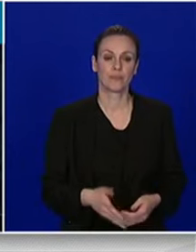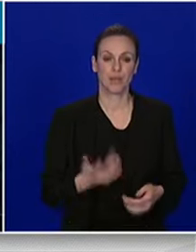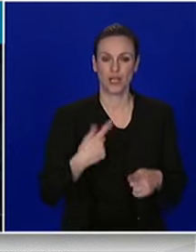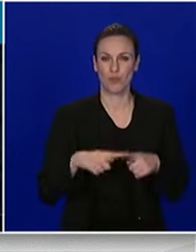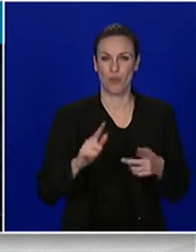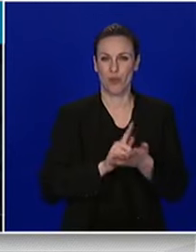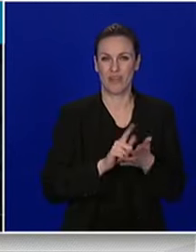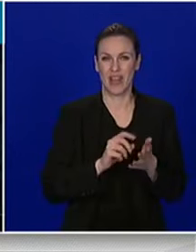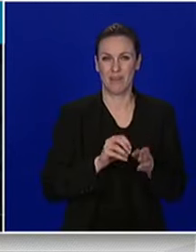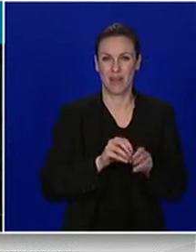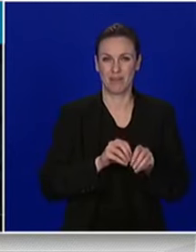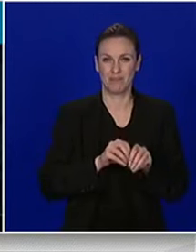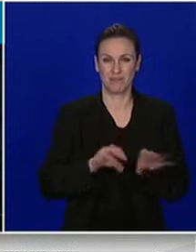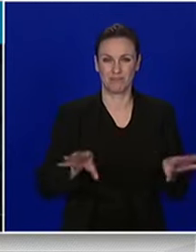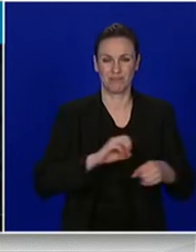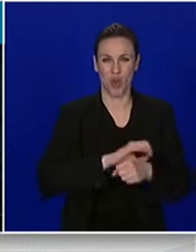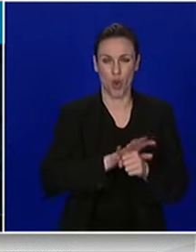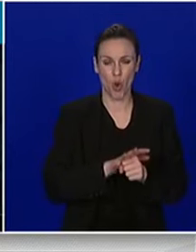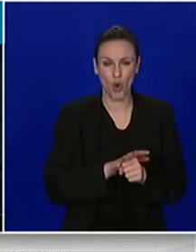pandemije,